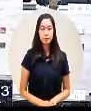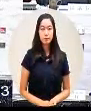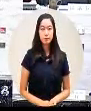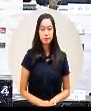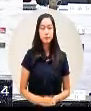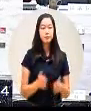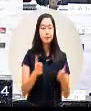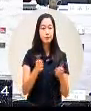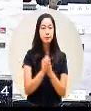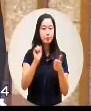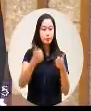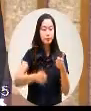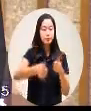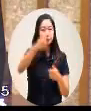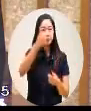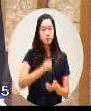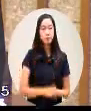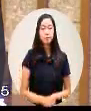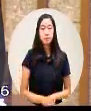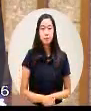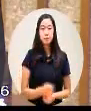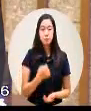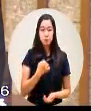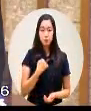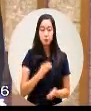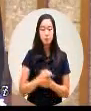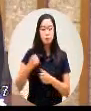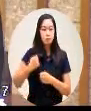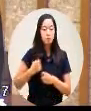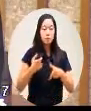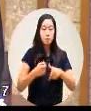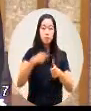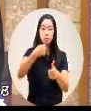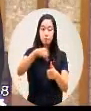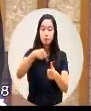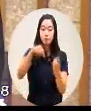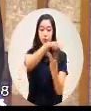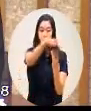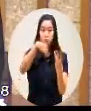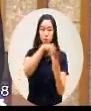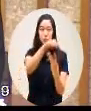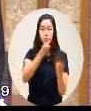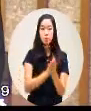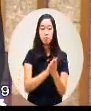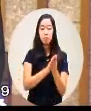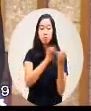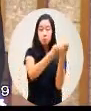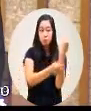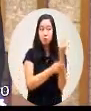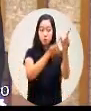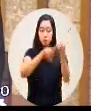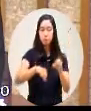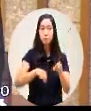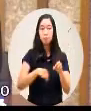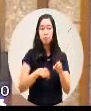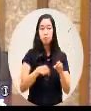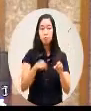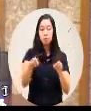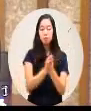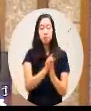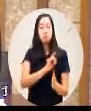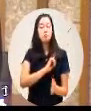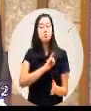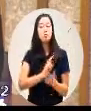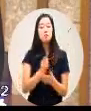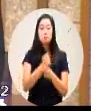啊，谢谢议长。我们知道军公教他是依法那么来执行他个人的职务。